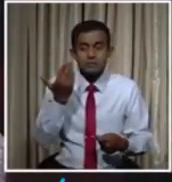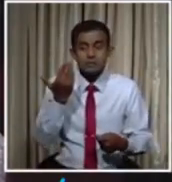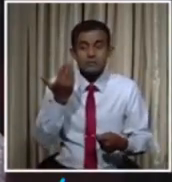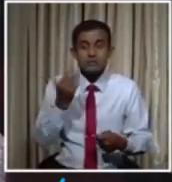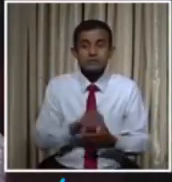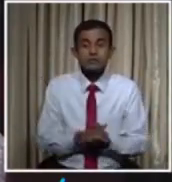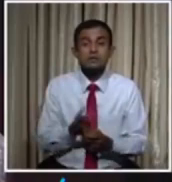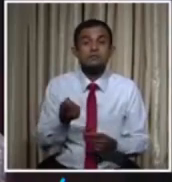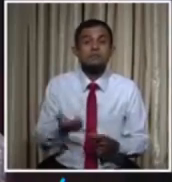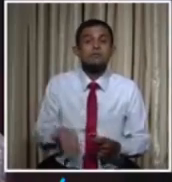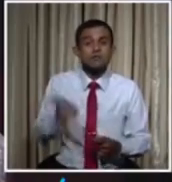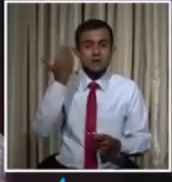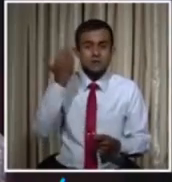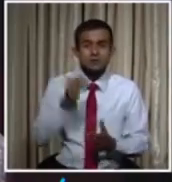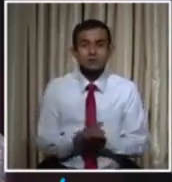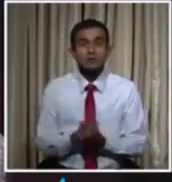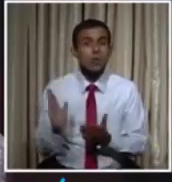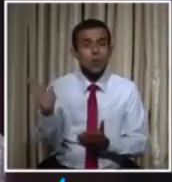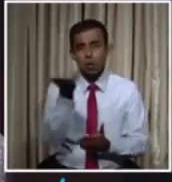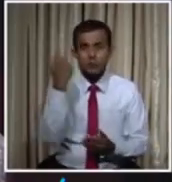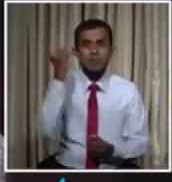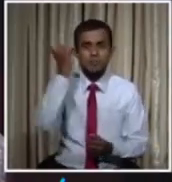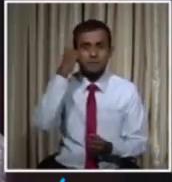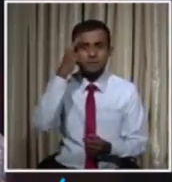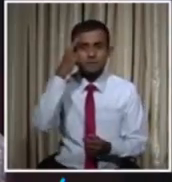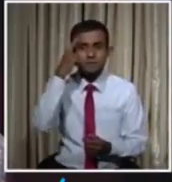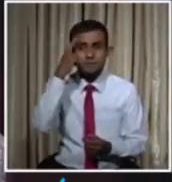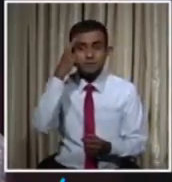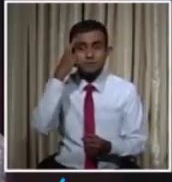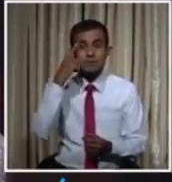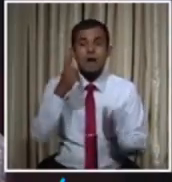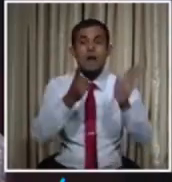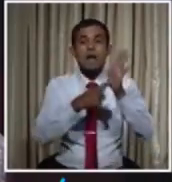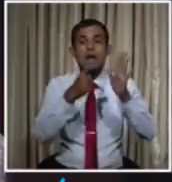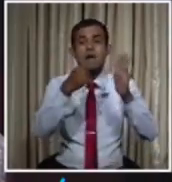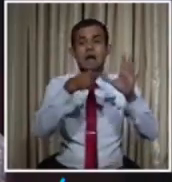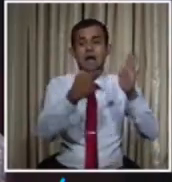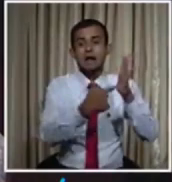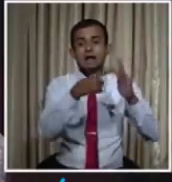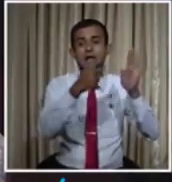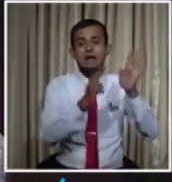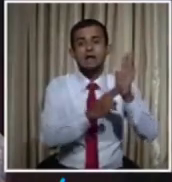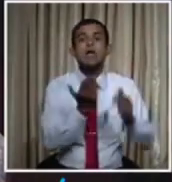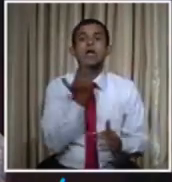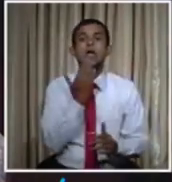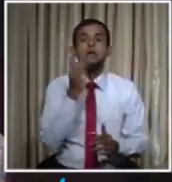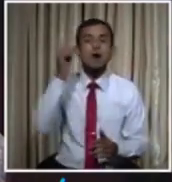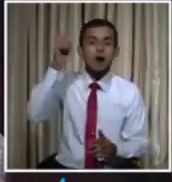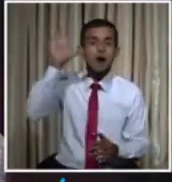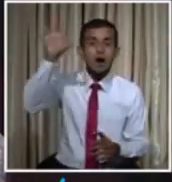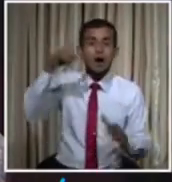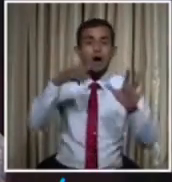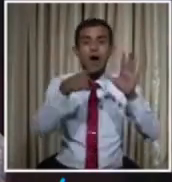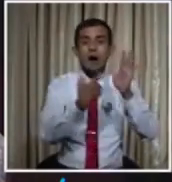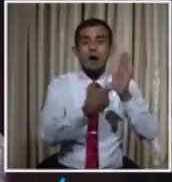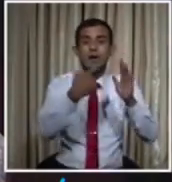ඉන්ෆ්ලේෂන් ඉහළ යෑම අපි හැමෝම දන්නවා ලතින් ඇමරිකානු රටක වන